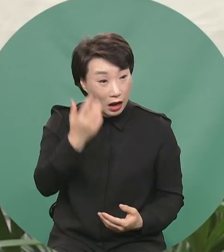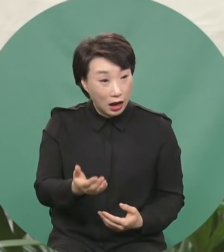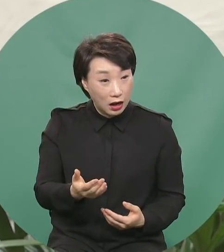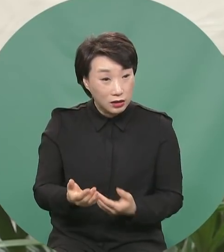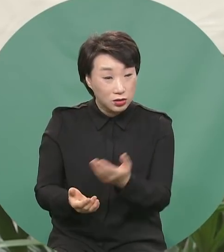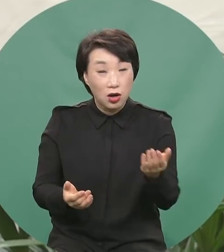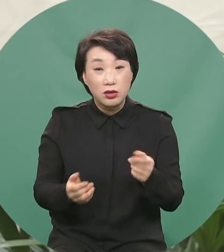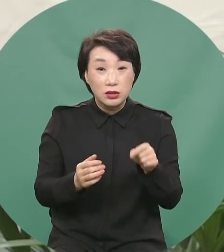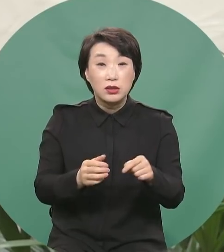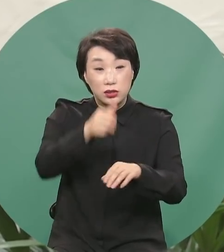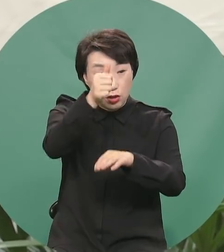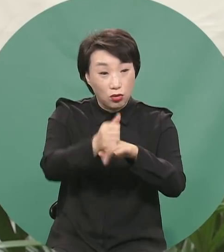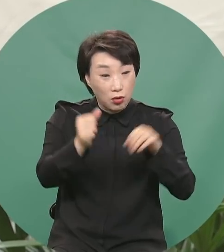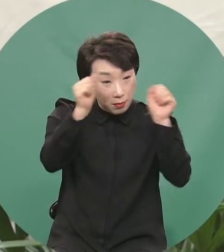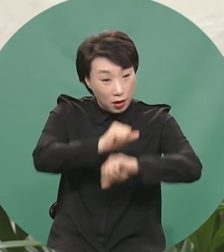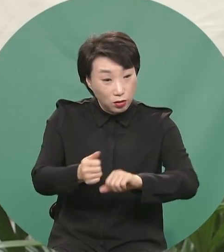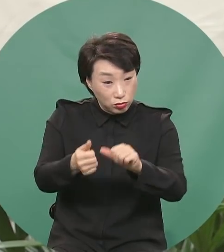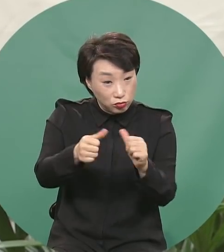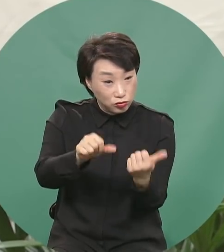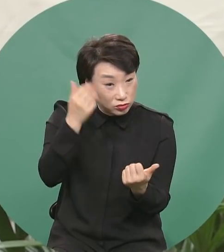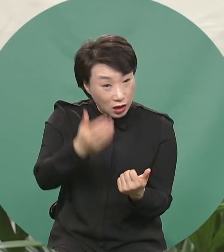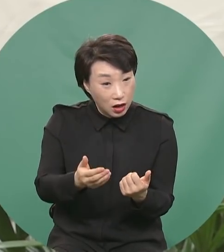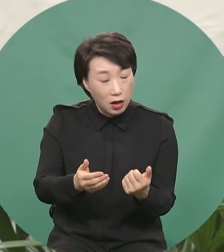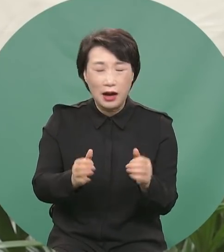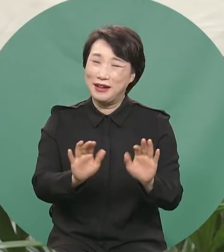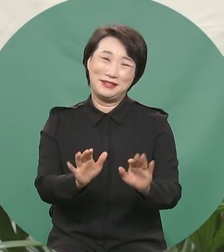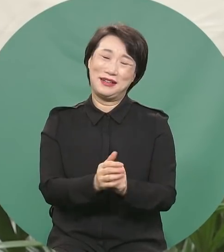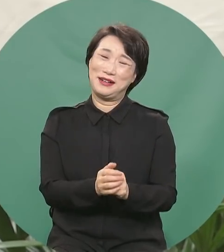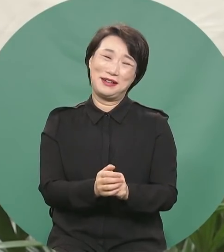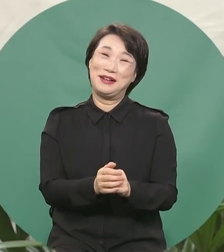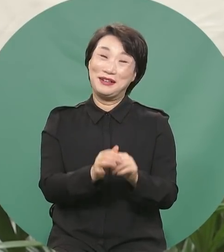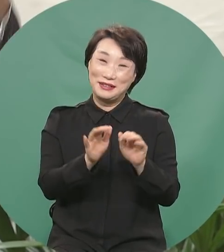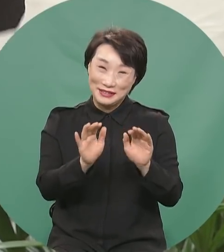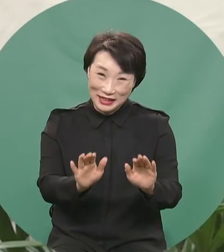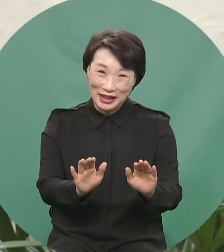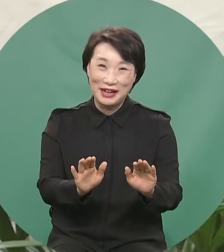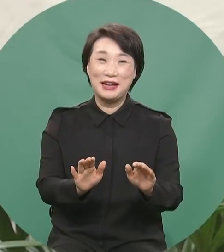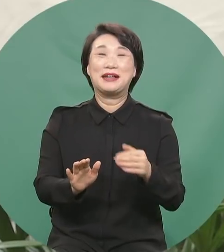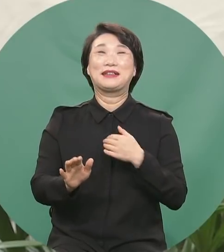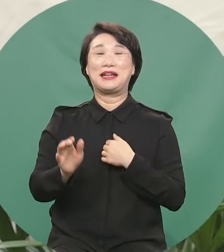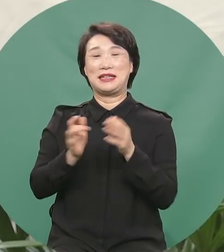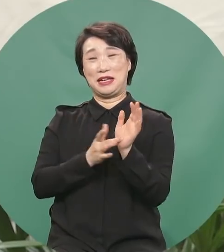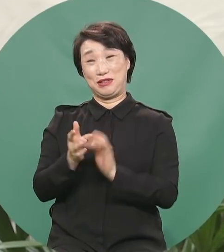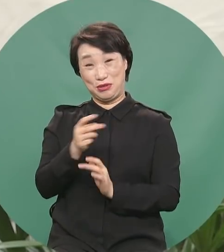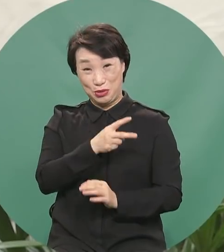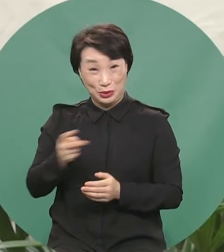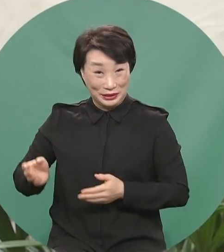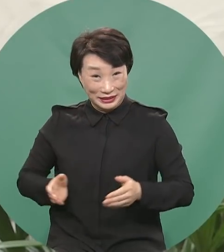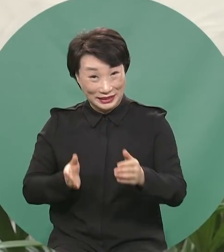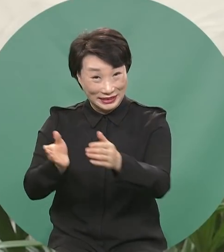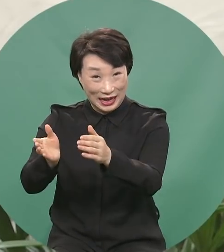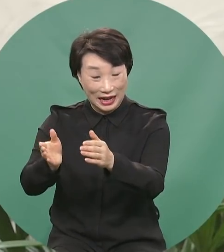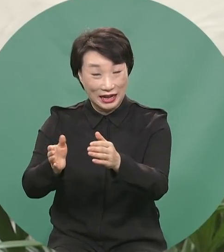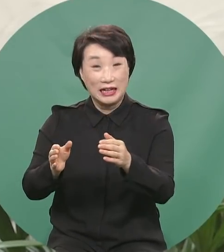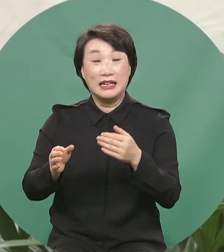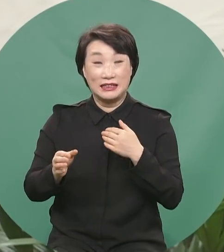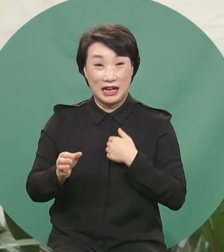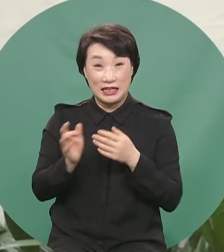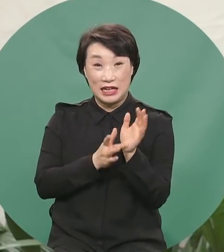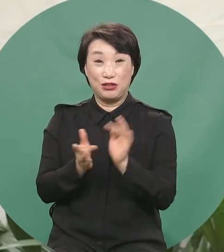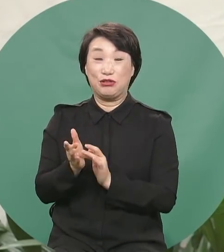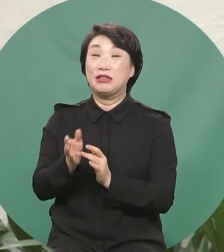그 속에서 망하고 죽어야 되느냐? 그러냐? 내가 길이다.